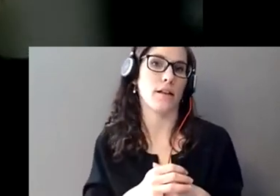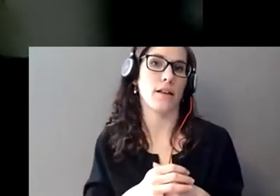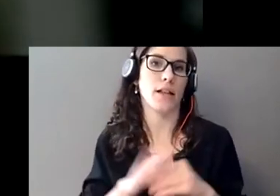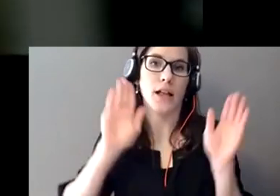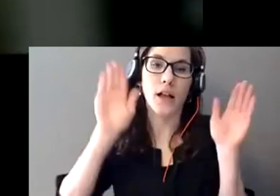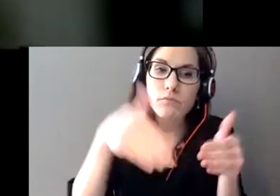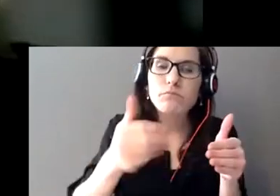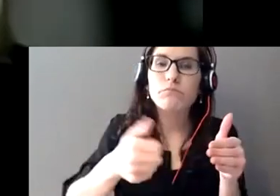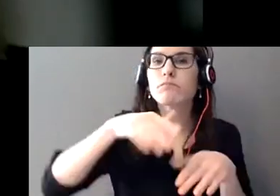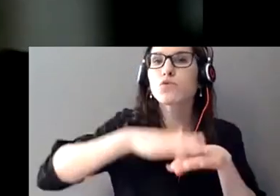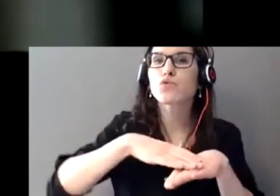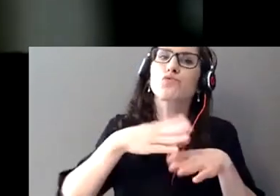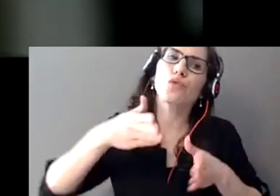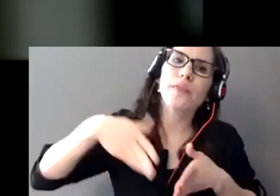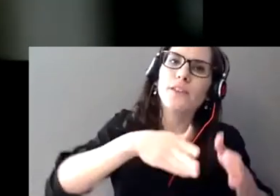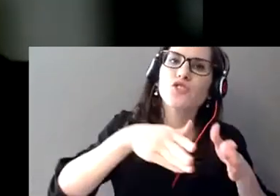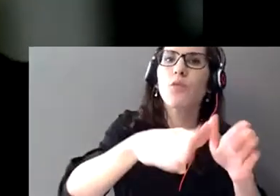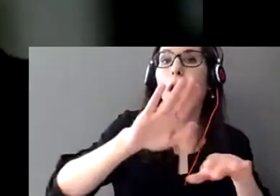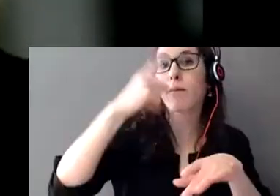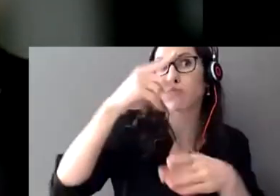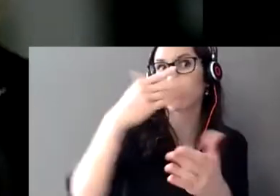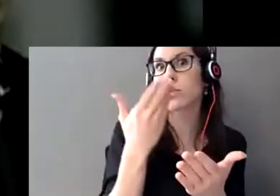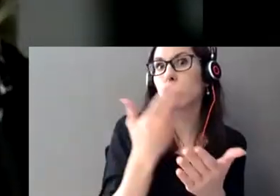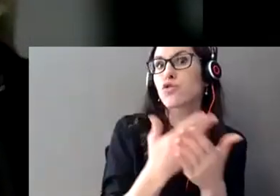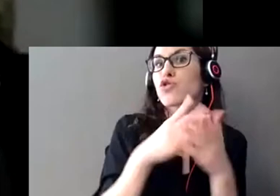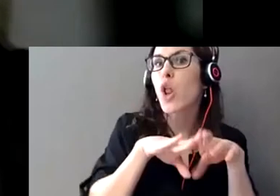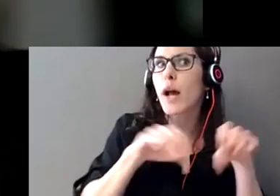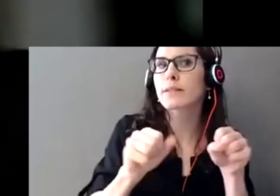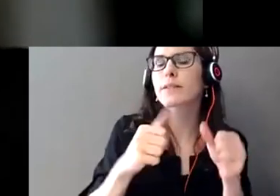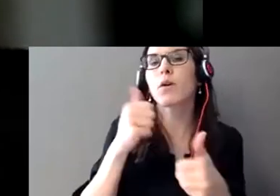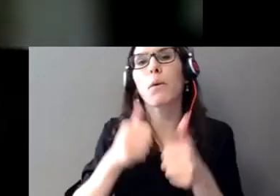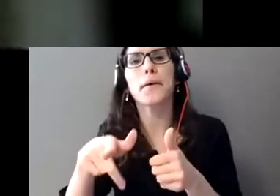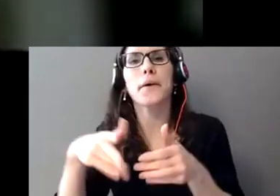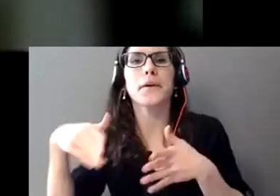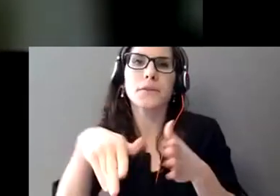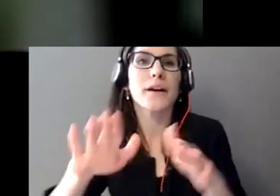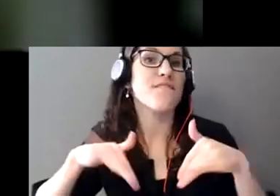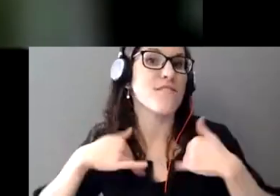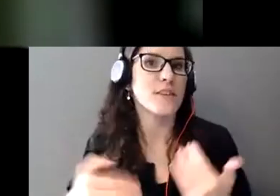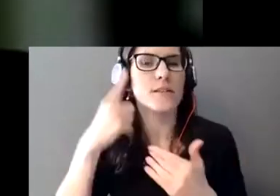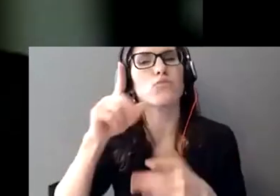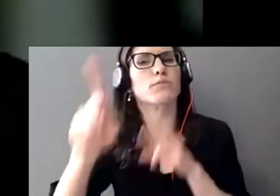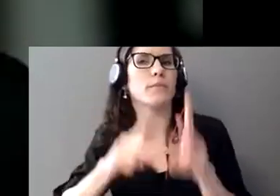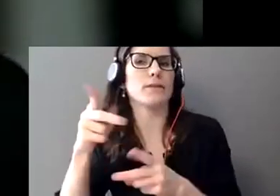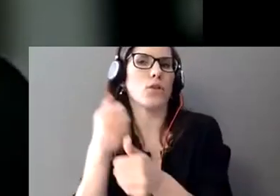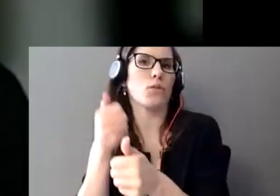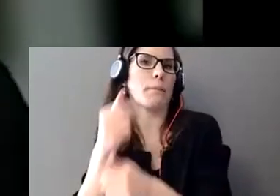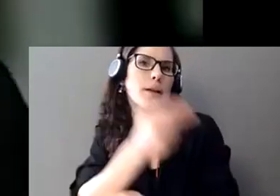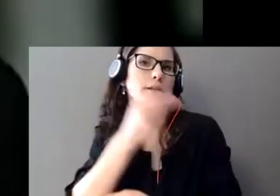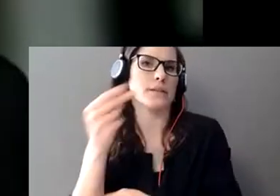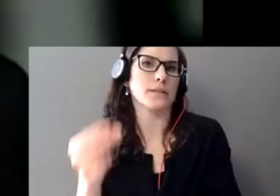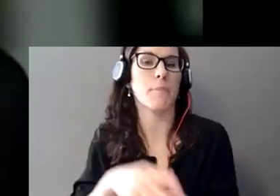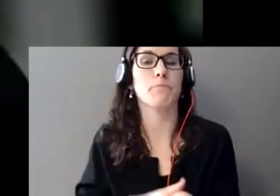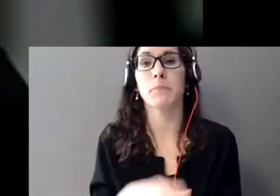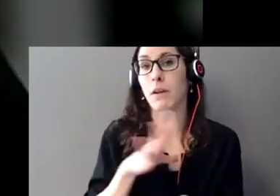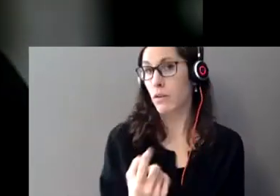les trajectoires de scolarisation ou les trajectoires de vie des personnes en situation de handicap. Un projet tout au gros